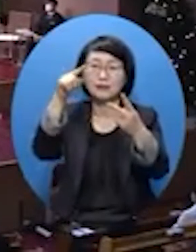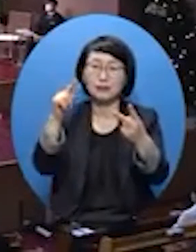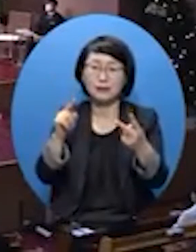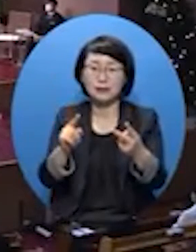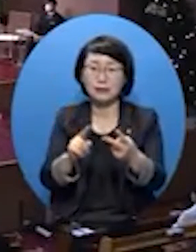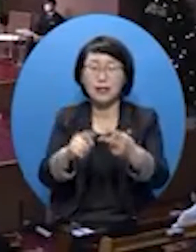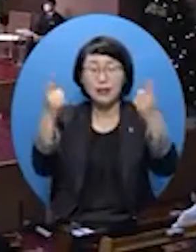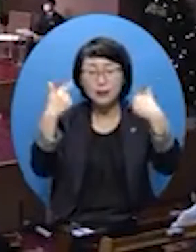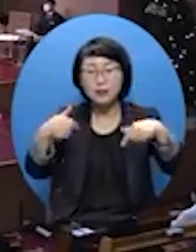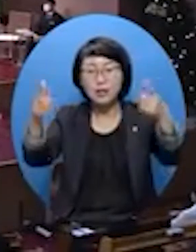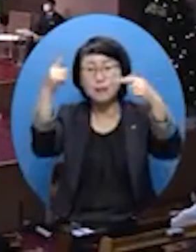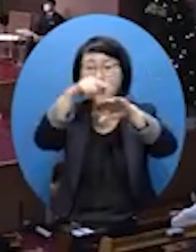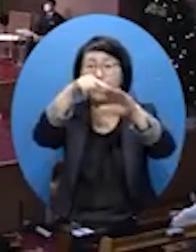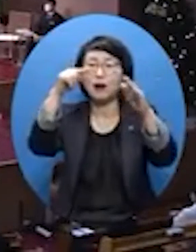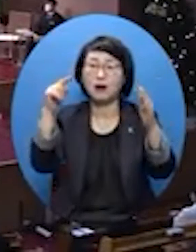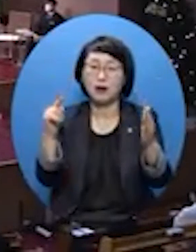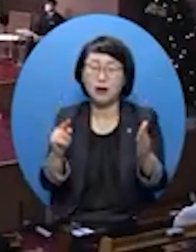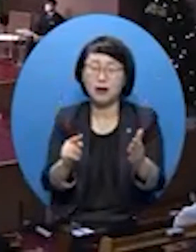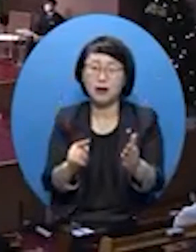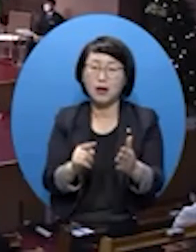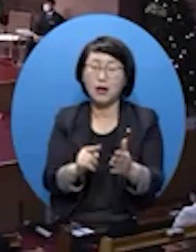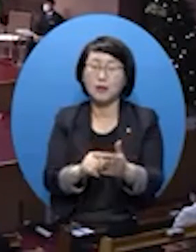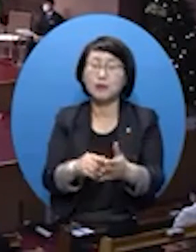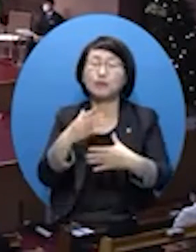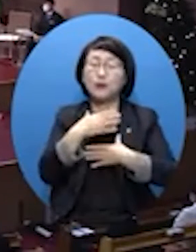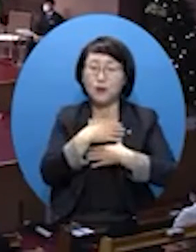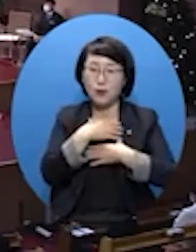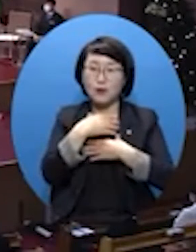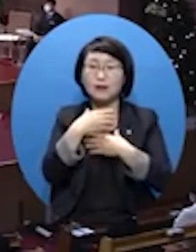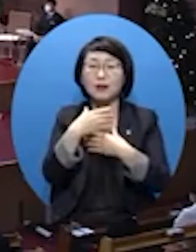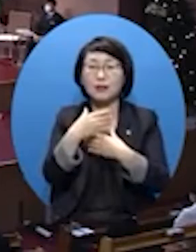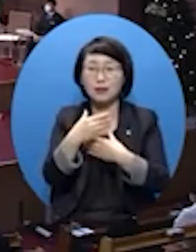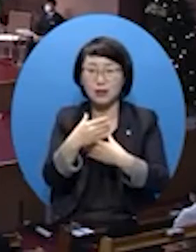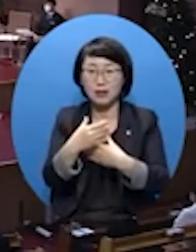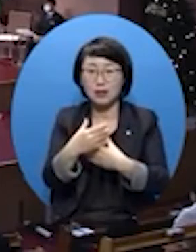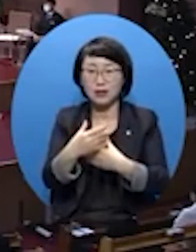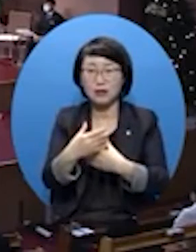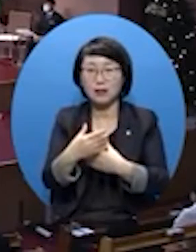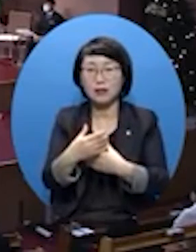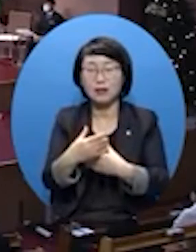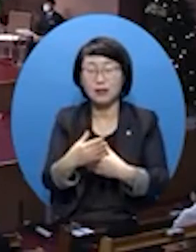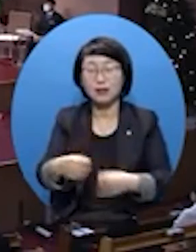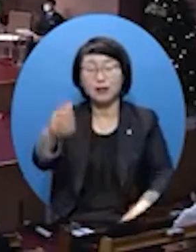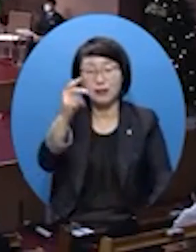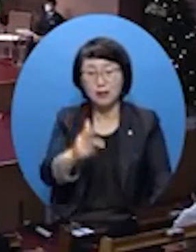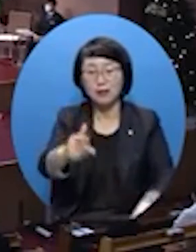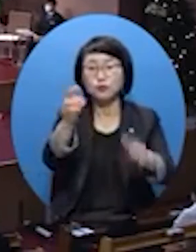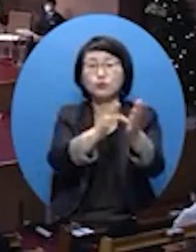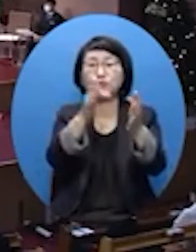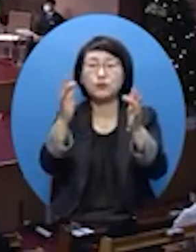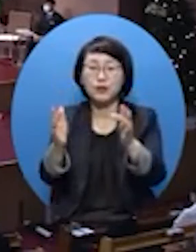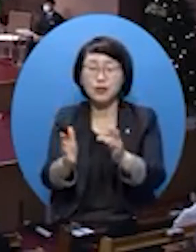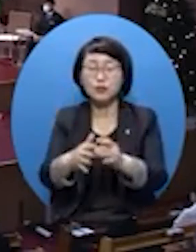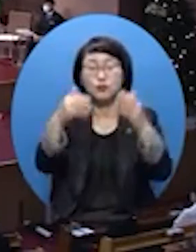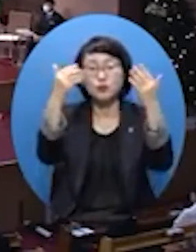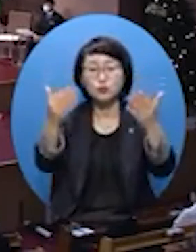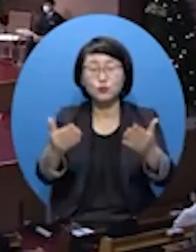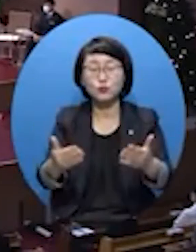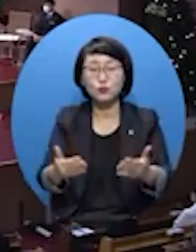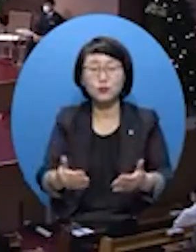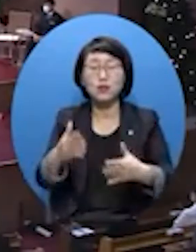있든지 늘 마음이 편하다. 주